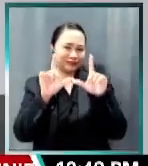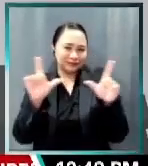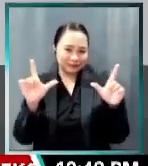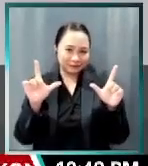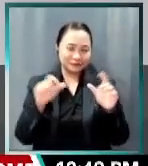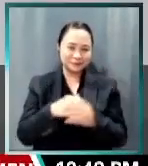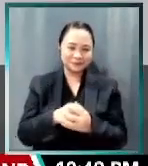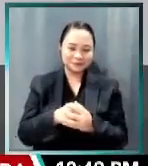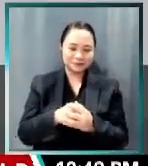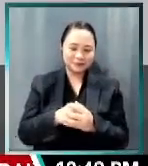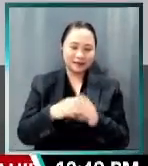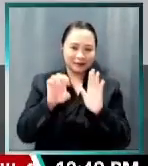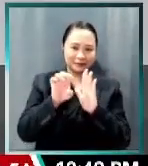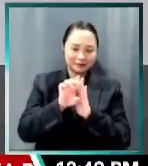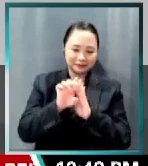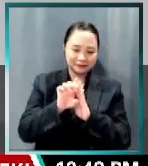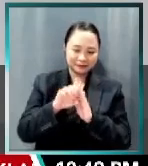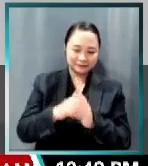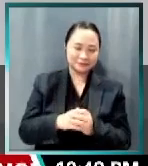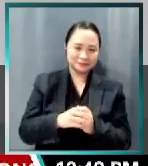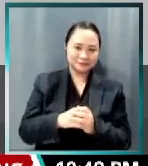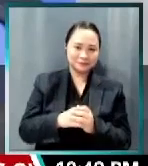yung sa programming na part, so parang hindi